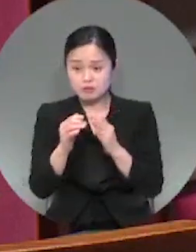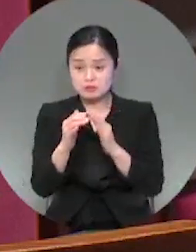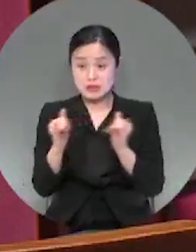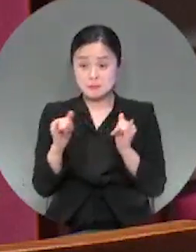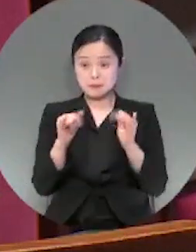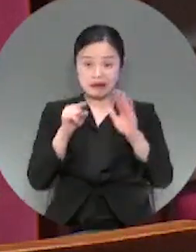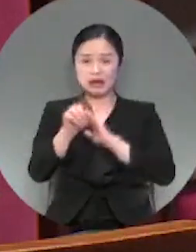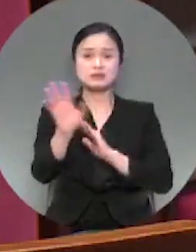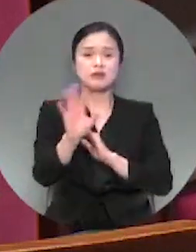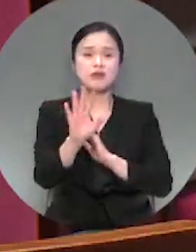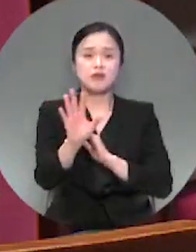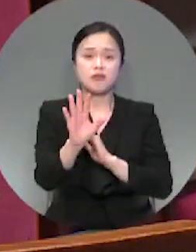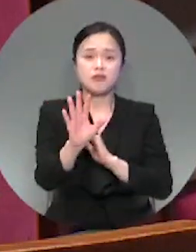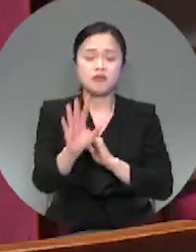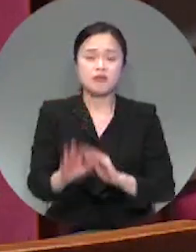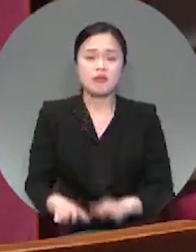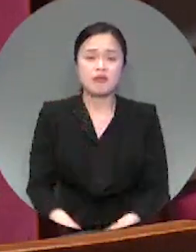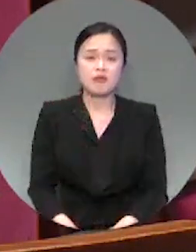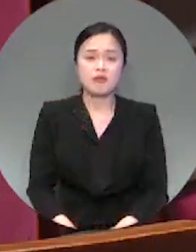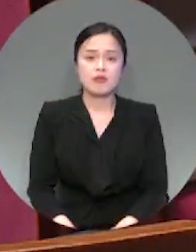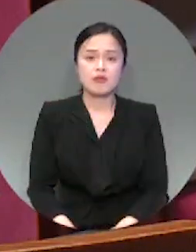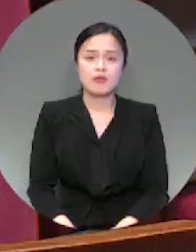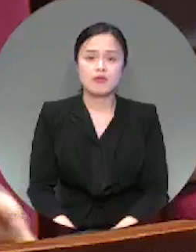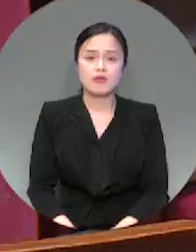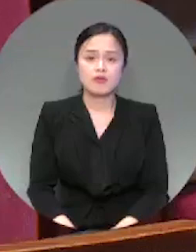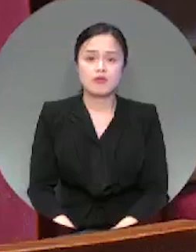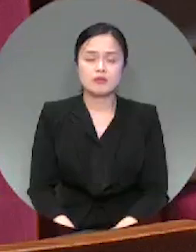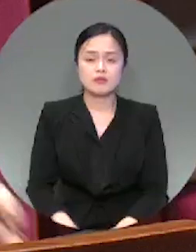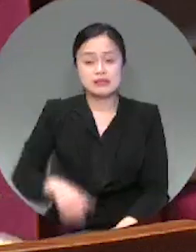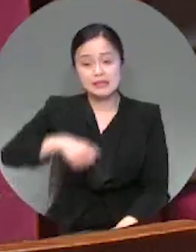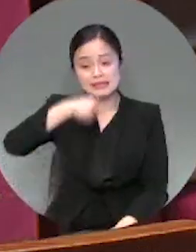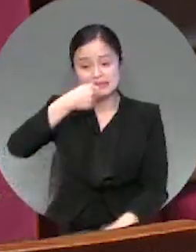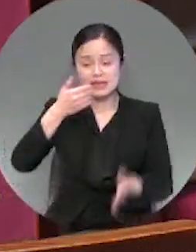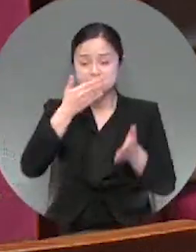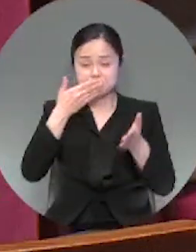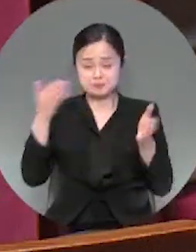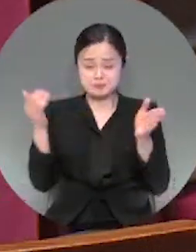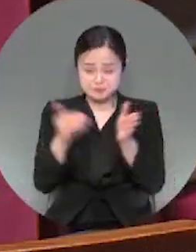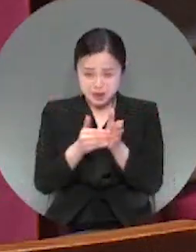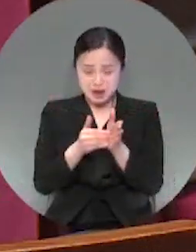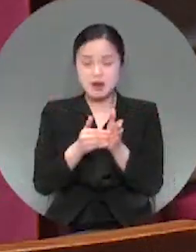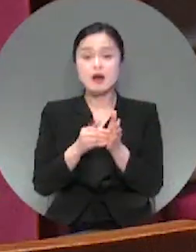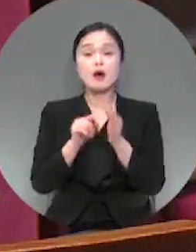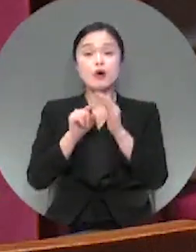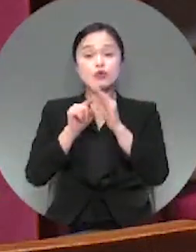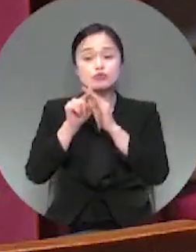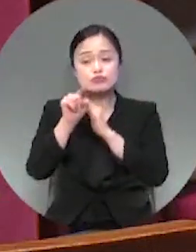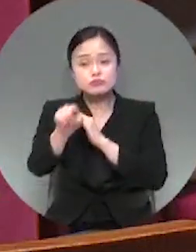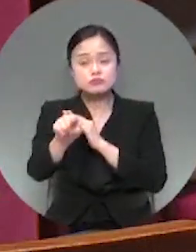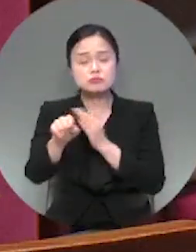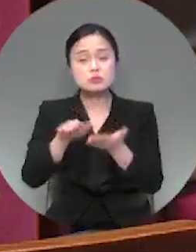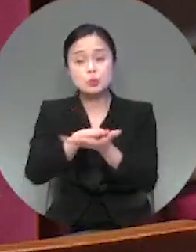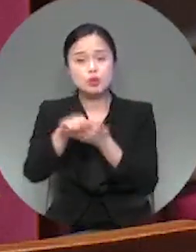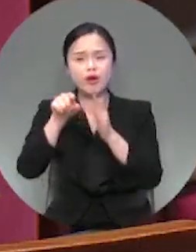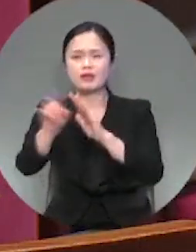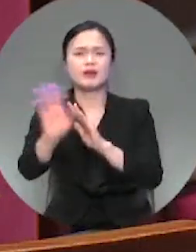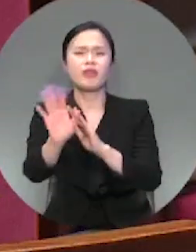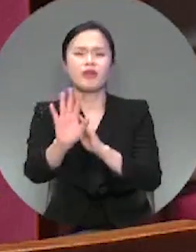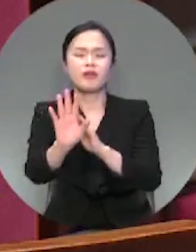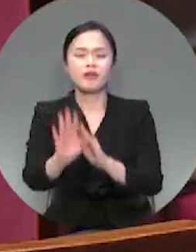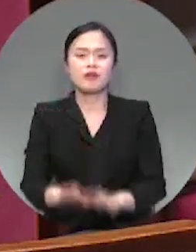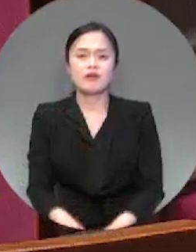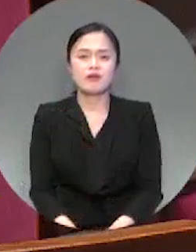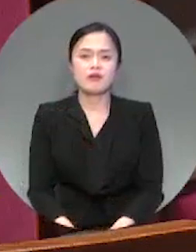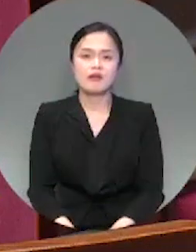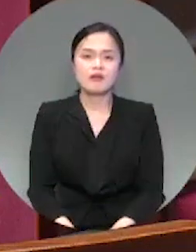하고 8시 이후에 움직여서 갈 수 있는 거잖아요. 제가 왜 이 말씀을 드리냐면 어차피 그